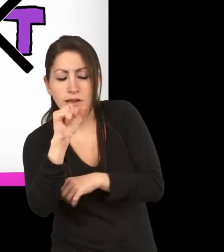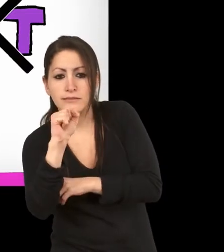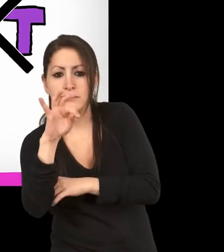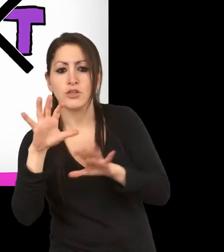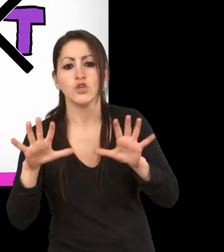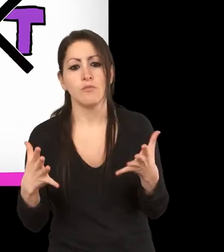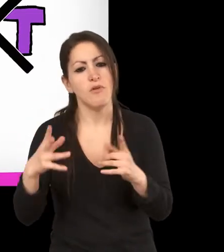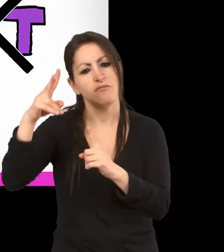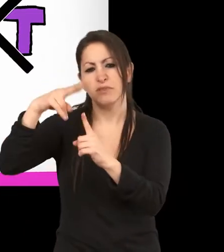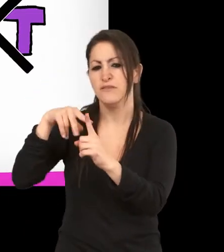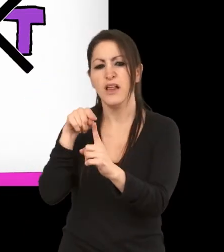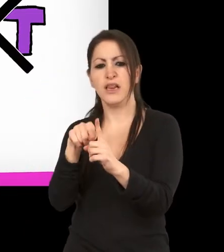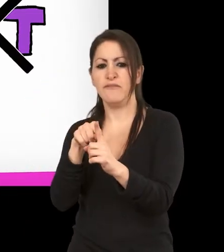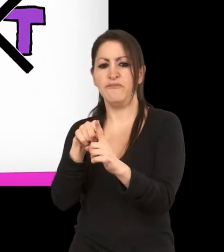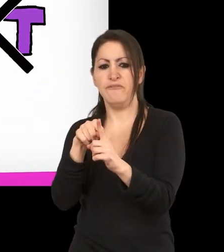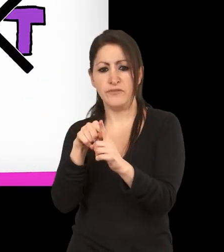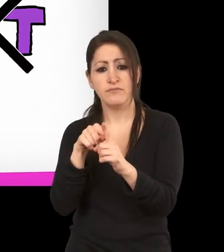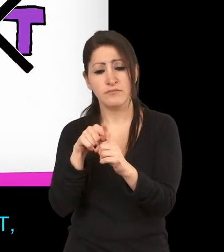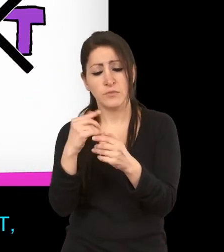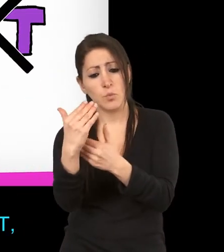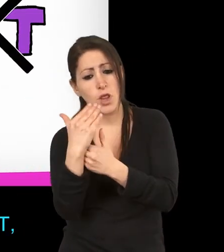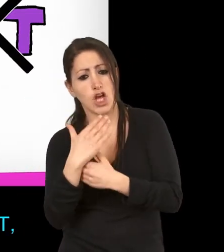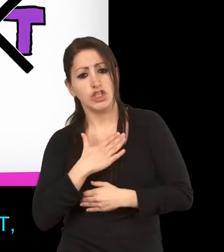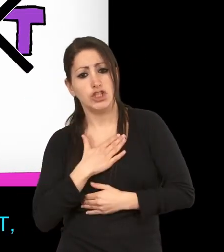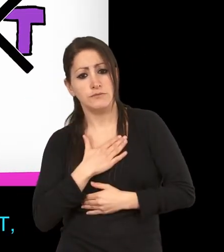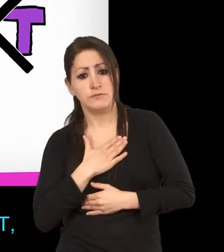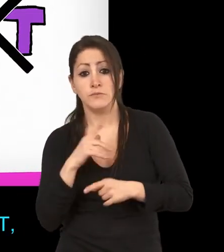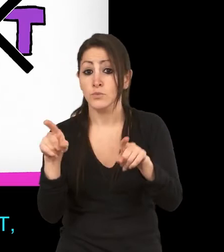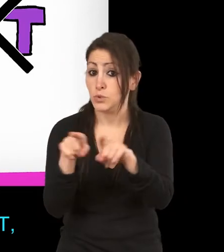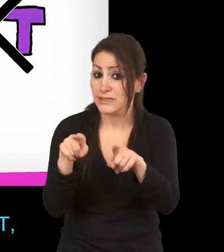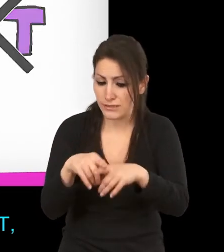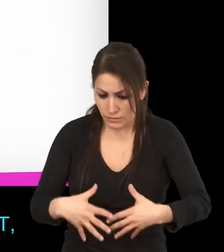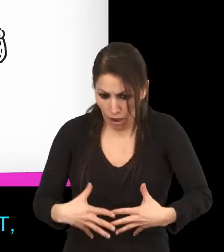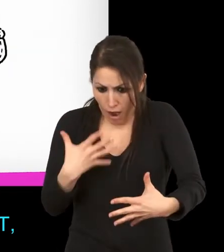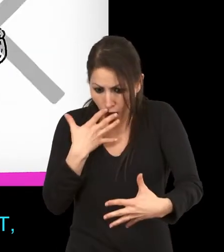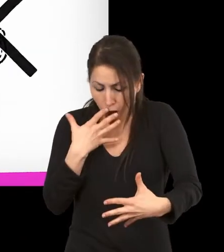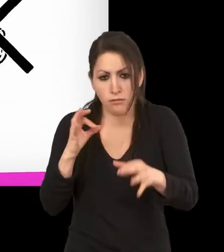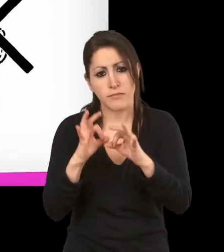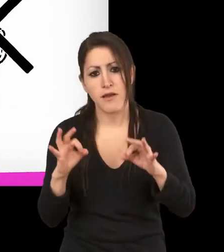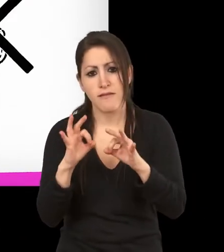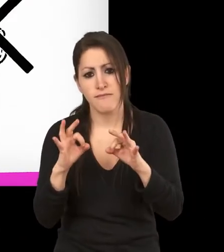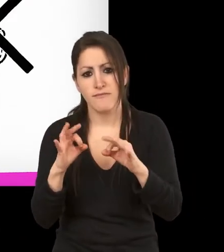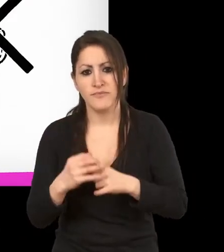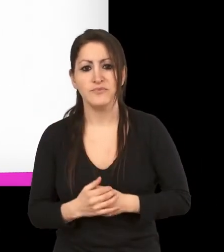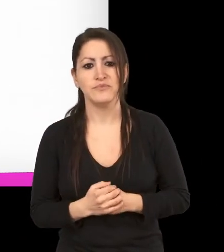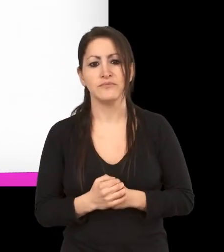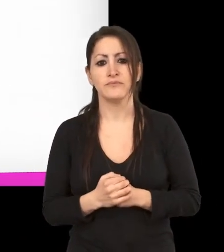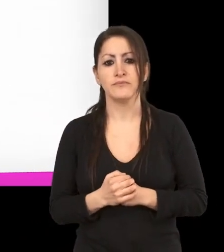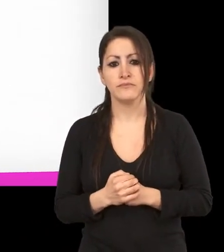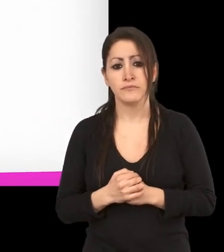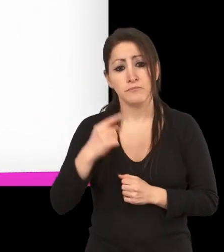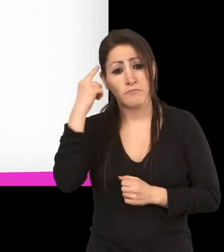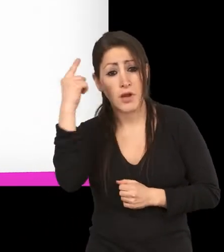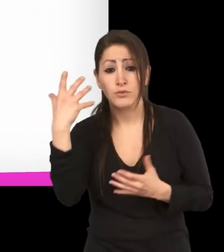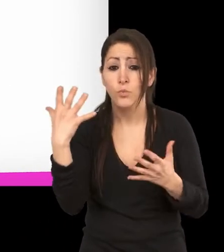des IST, c'est d'utiliser les préservatifs. Les préservatifs permettent de se protéger des IST et aussi des grossesses non prévues. Il